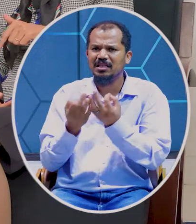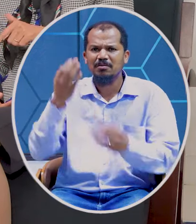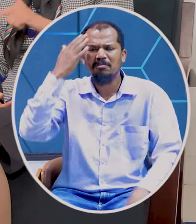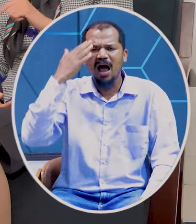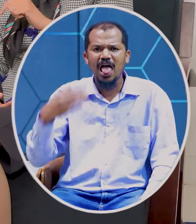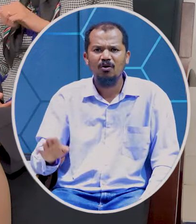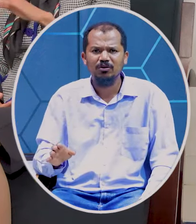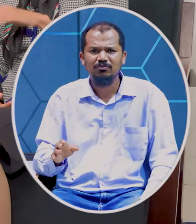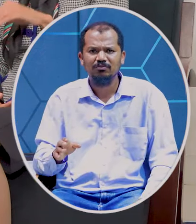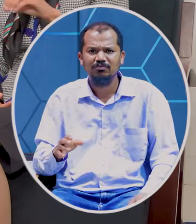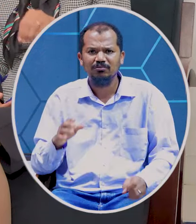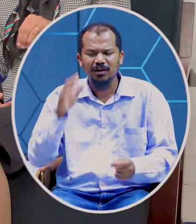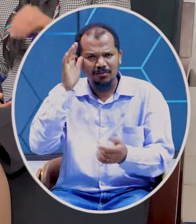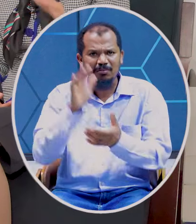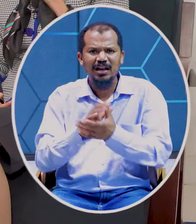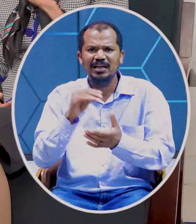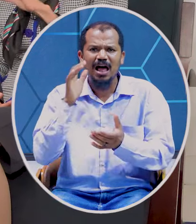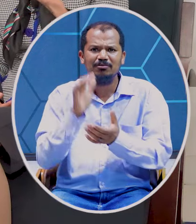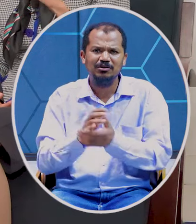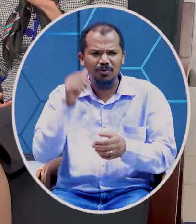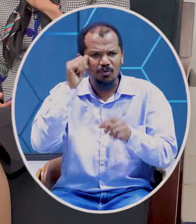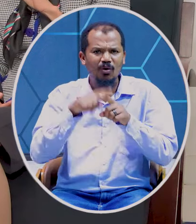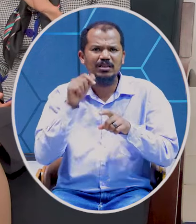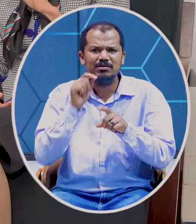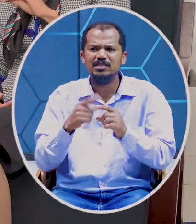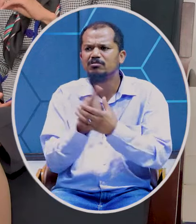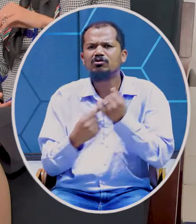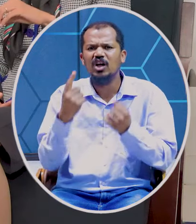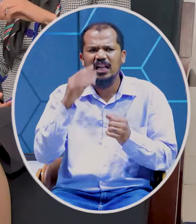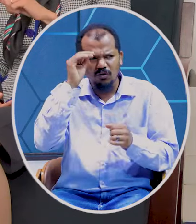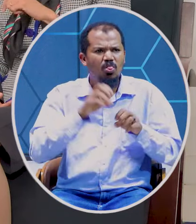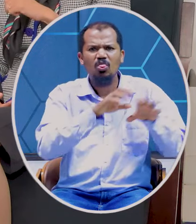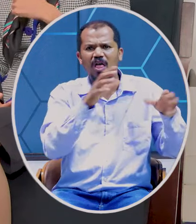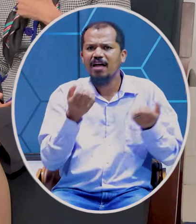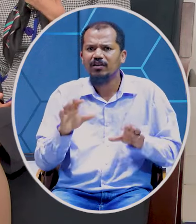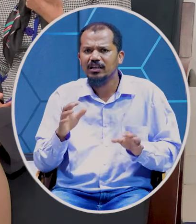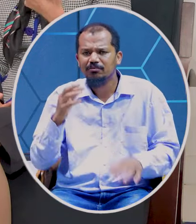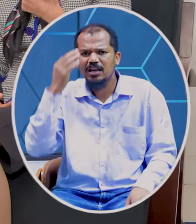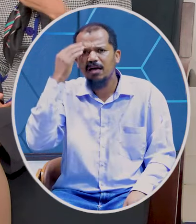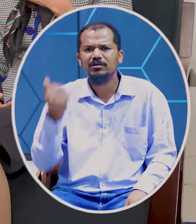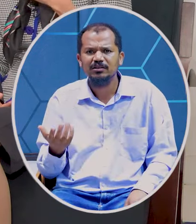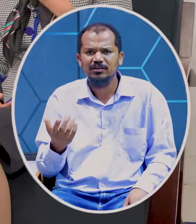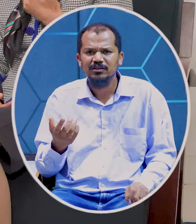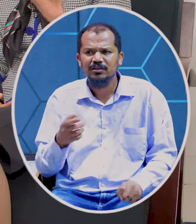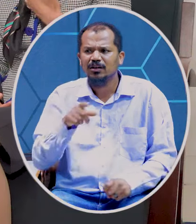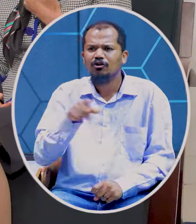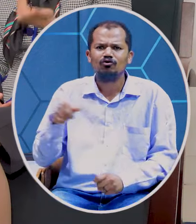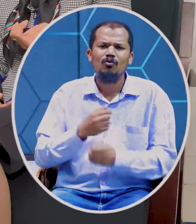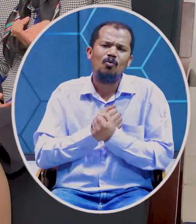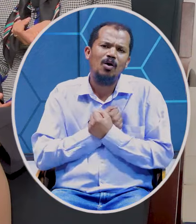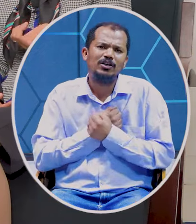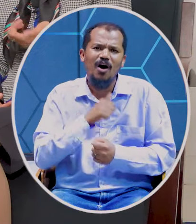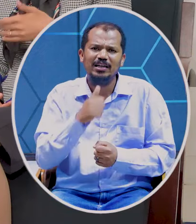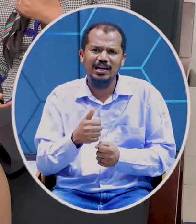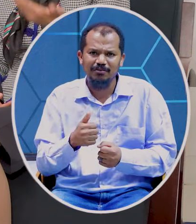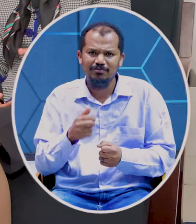ቤተሰብም አያውቅም ወይ ባልና ሚስት ወይም ወንድም እህት ብቻ ነው የሚያውቀው እንዳይነገር ለምን እነዛም ሰዎች ወደው አይደለም